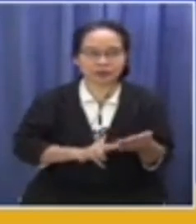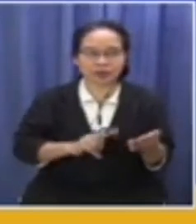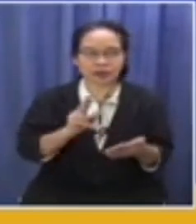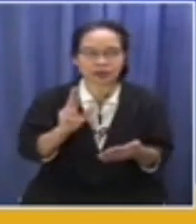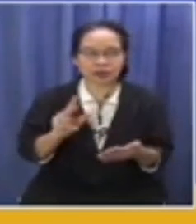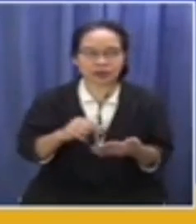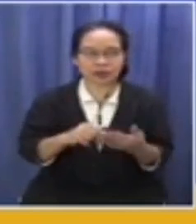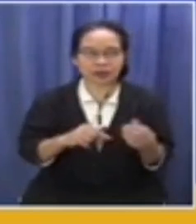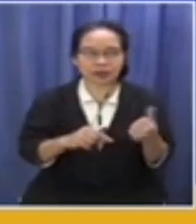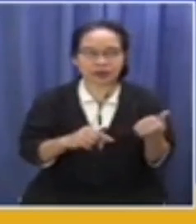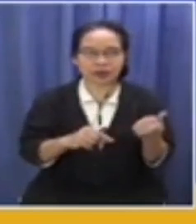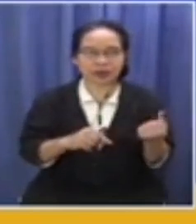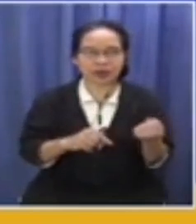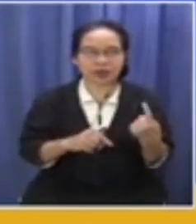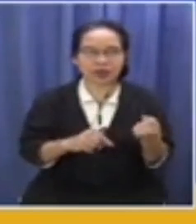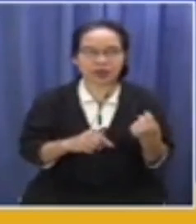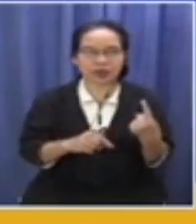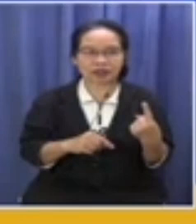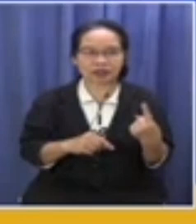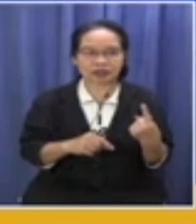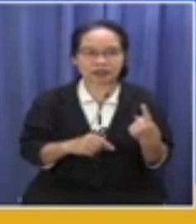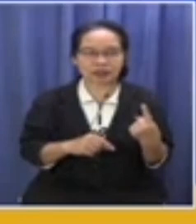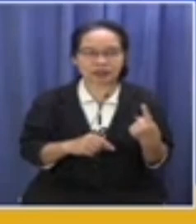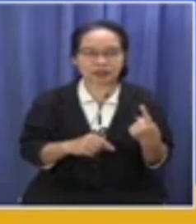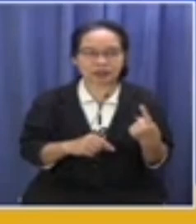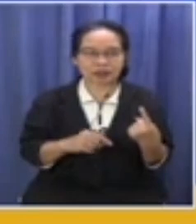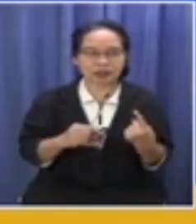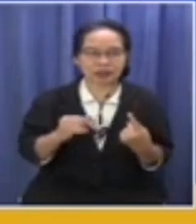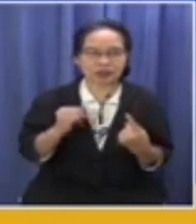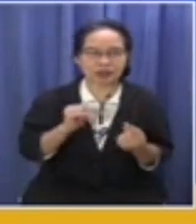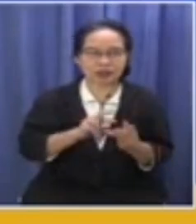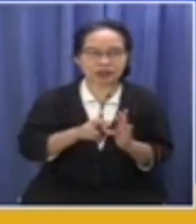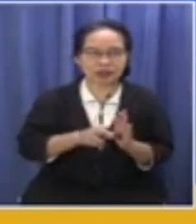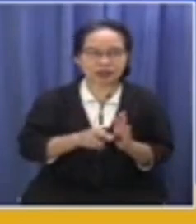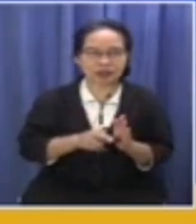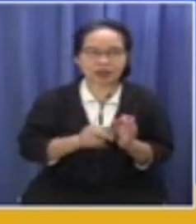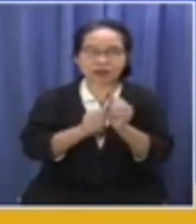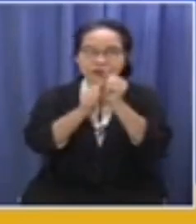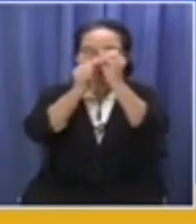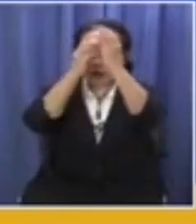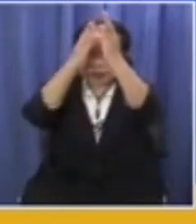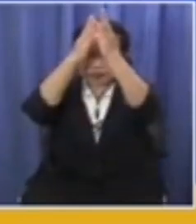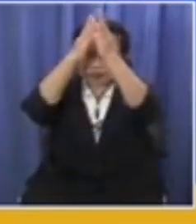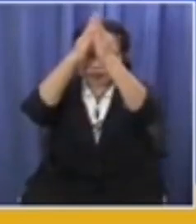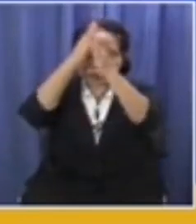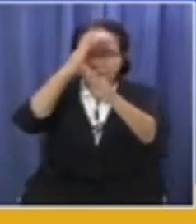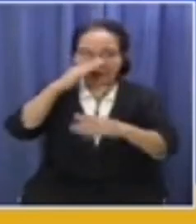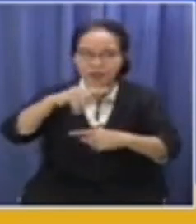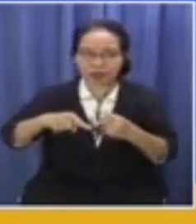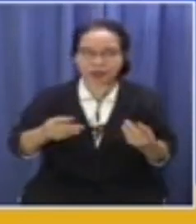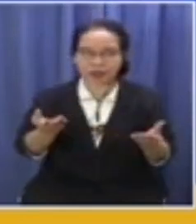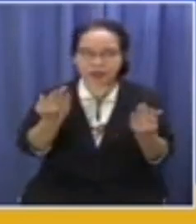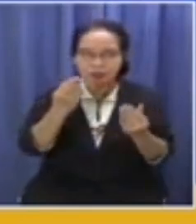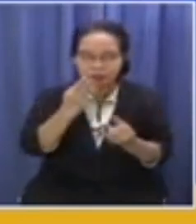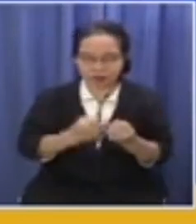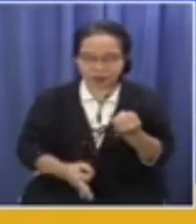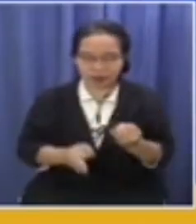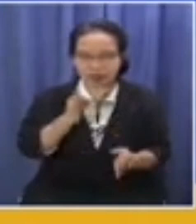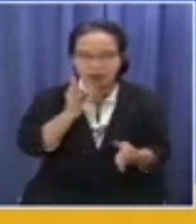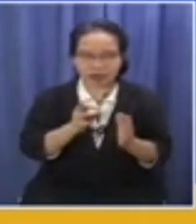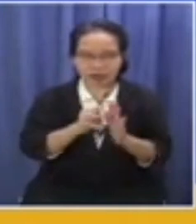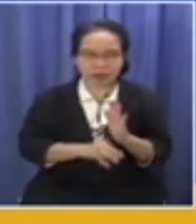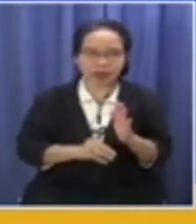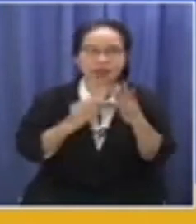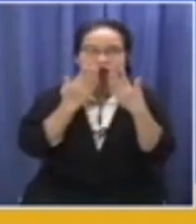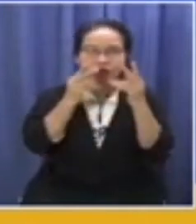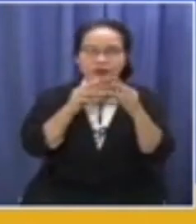3 10 11 hanggang 12 po ba ang magiging role ng Diyos Ama Pagdating na po ng final judgment yun lang po at